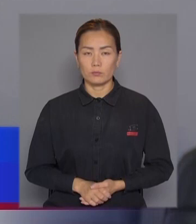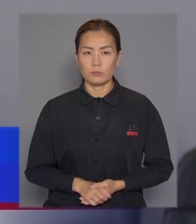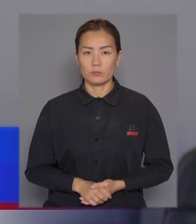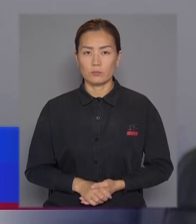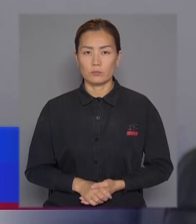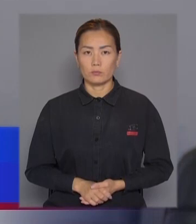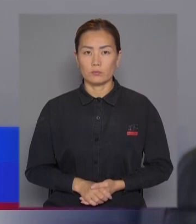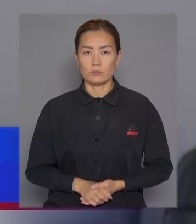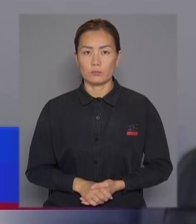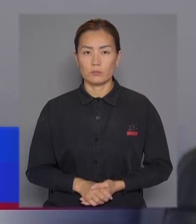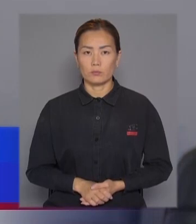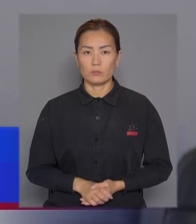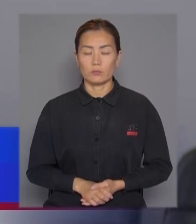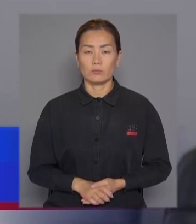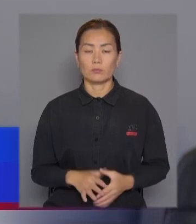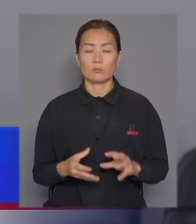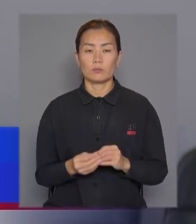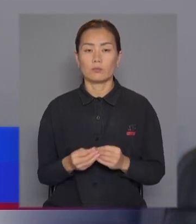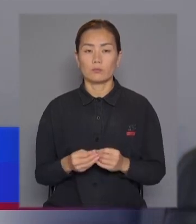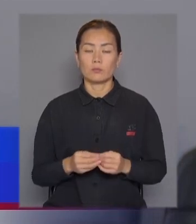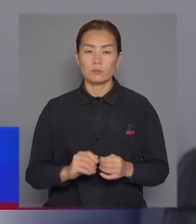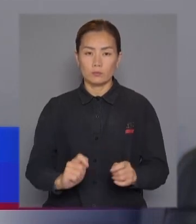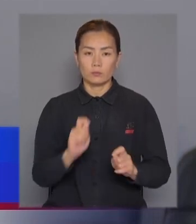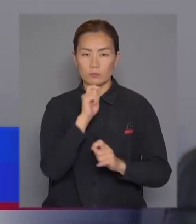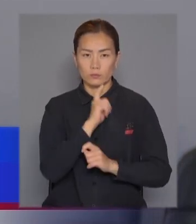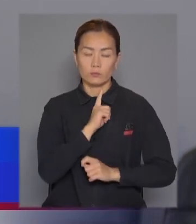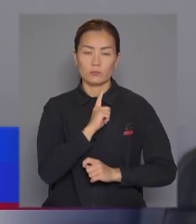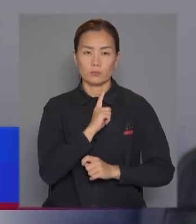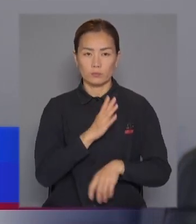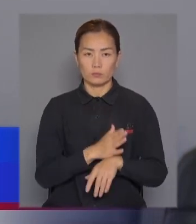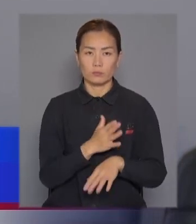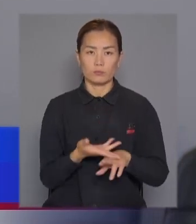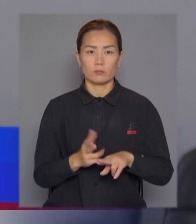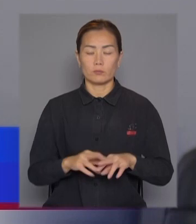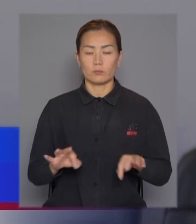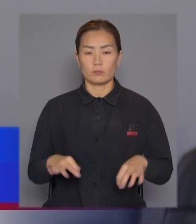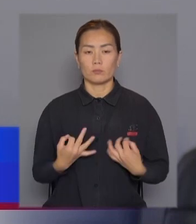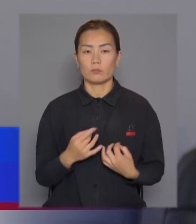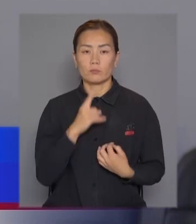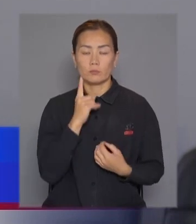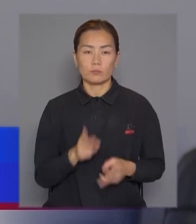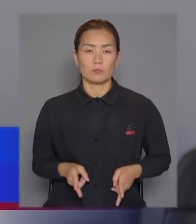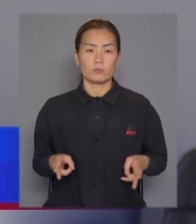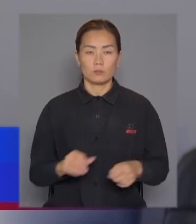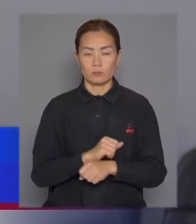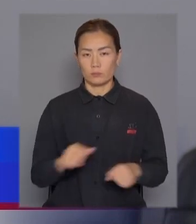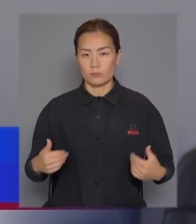жатыр. Осында мекемеде жатқан адамдарға тездетіп оралуына, осы бостандықтағы жасөспірімдерге қылмыс